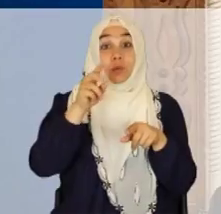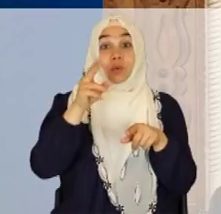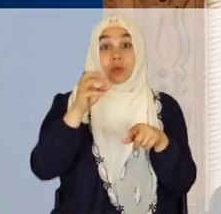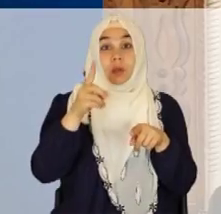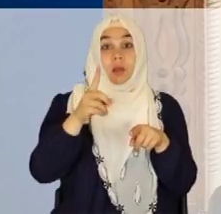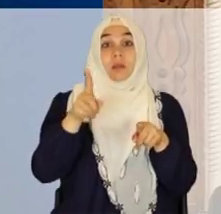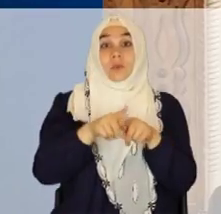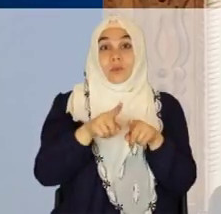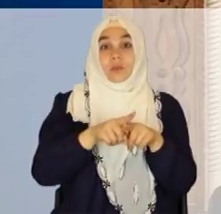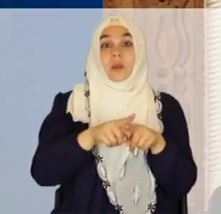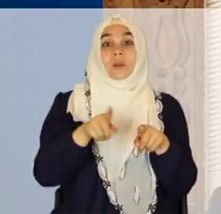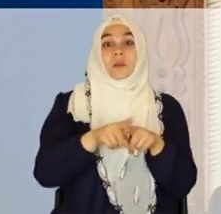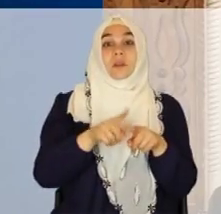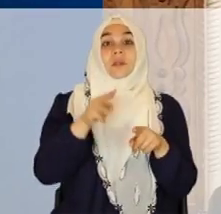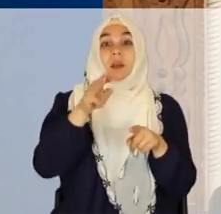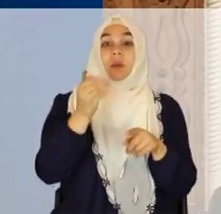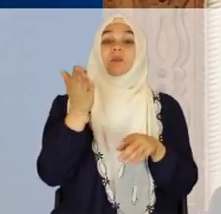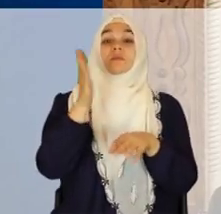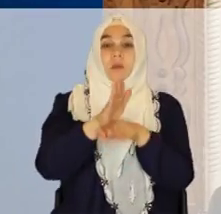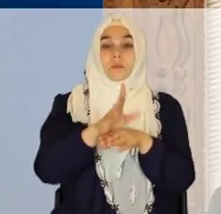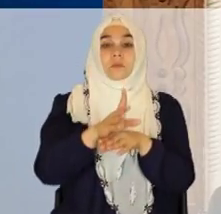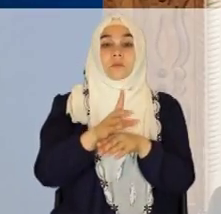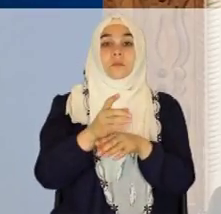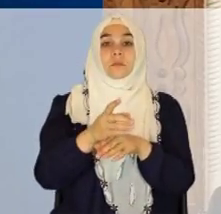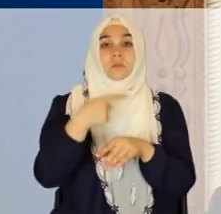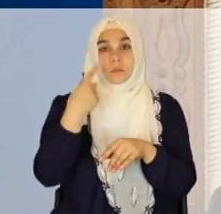bor, ham talabiy tarafi bor.